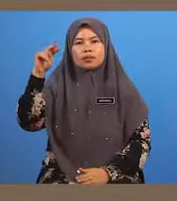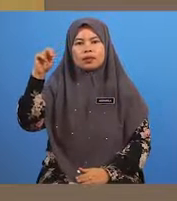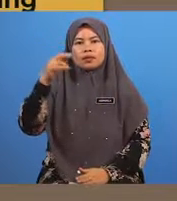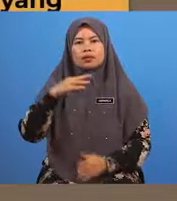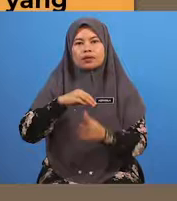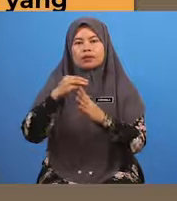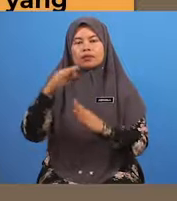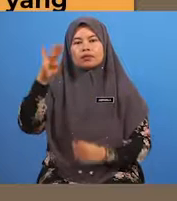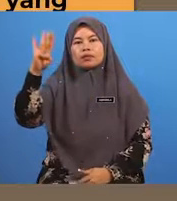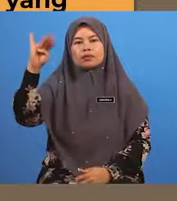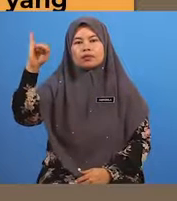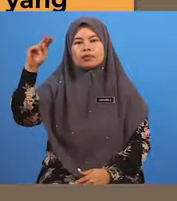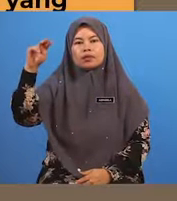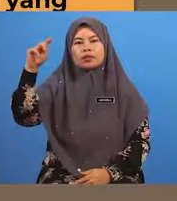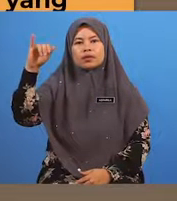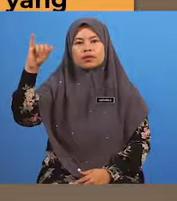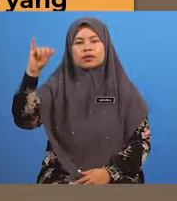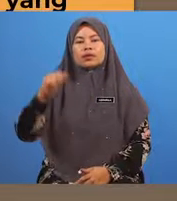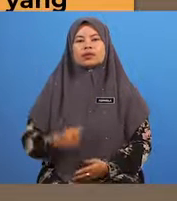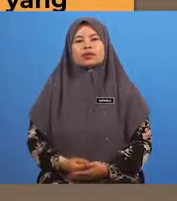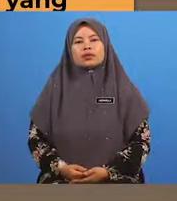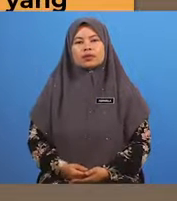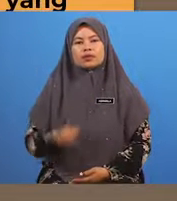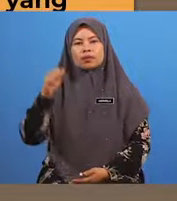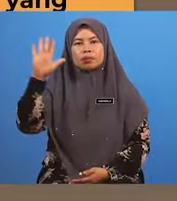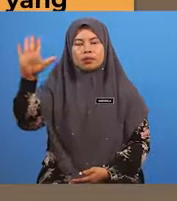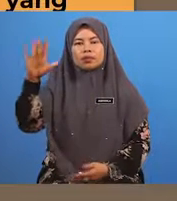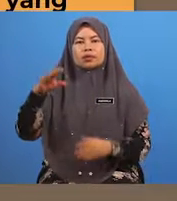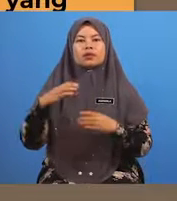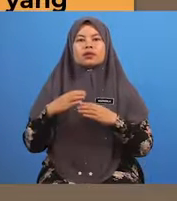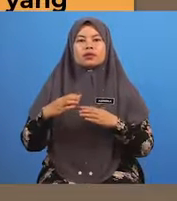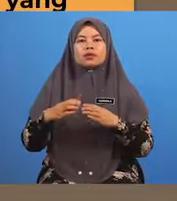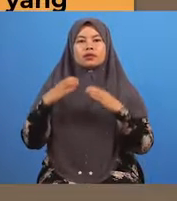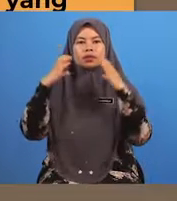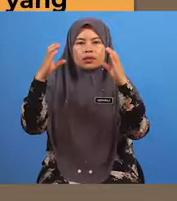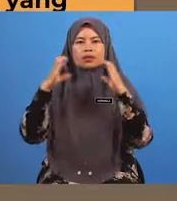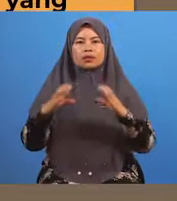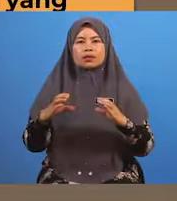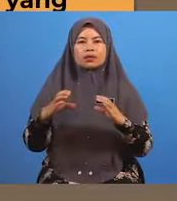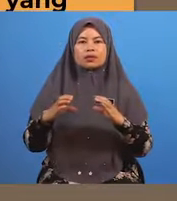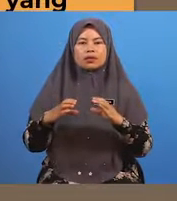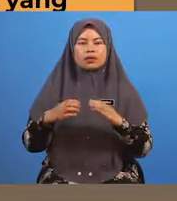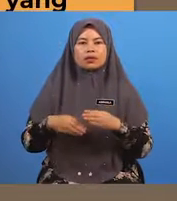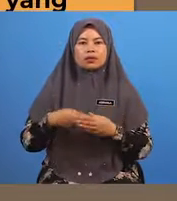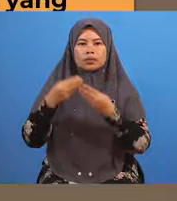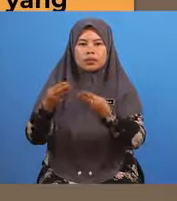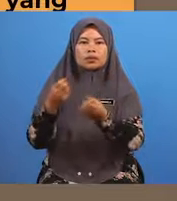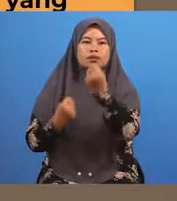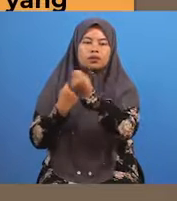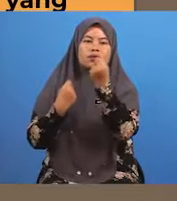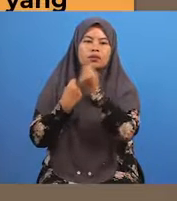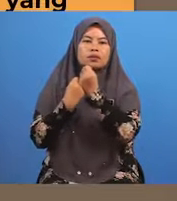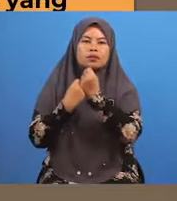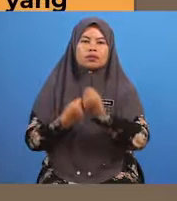kelima, iaitu yang terakhir, mencadangkan cara memberi sokongan moral kepada rakan-rakan yang dijadikan